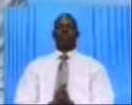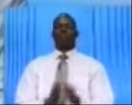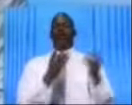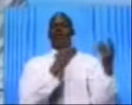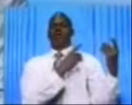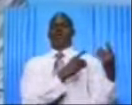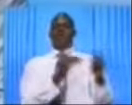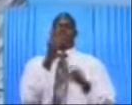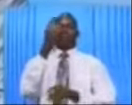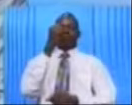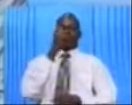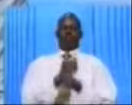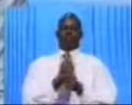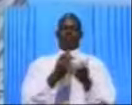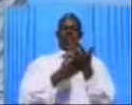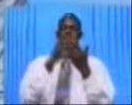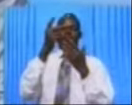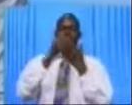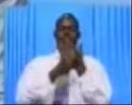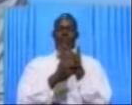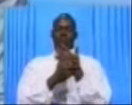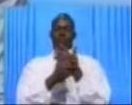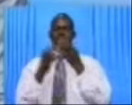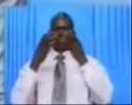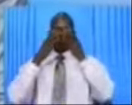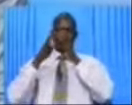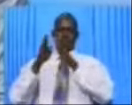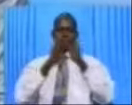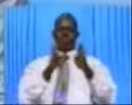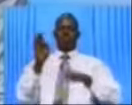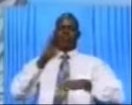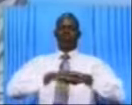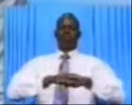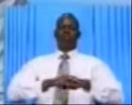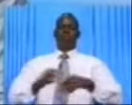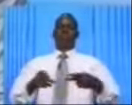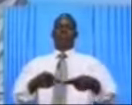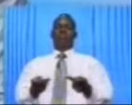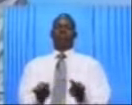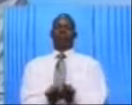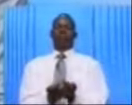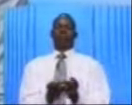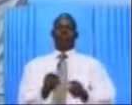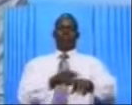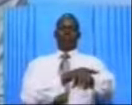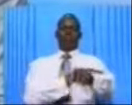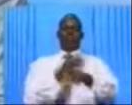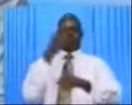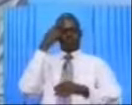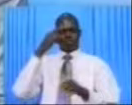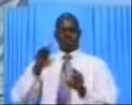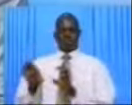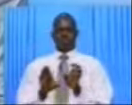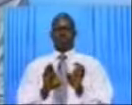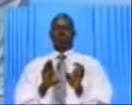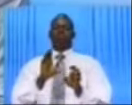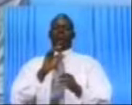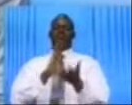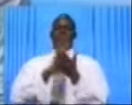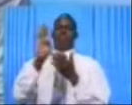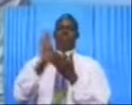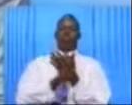Déjà une année que le projet Bagripol est mis en œuvre, une période suffisante pour faire le bilan du chemin parcouru. Ainsi,